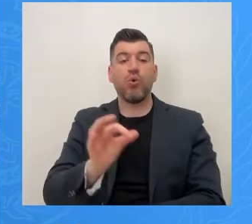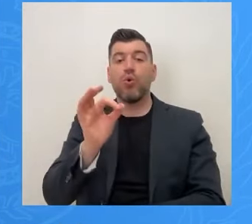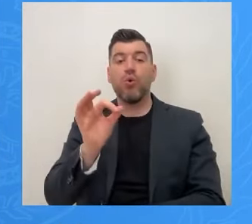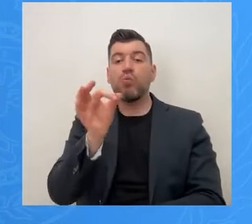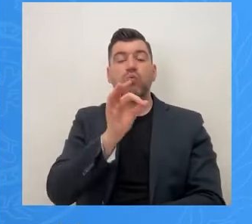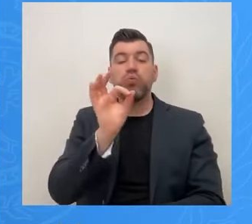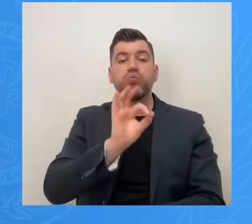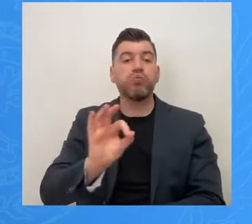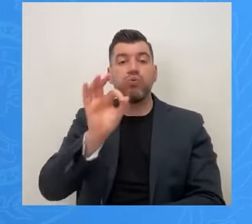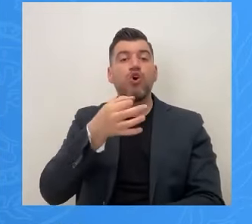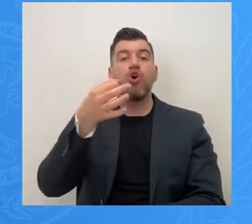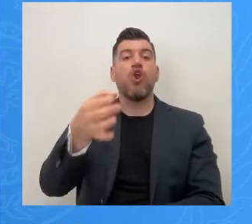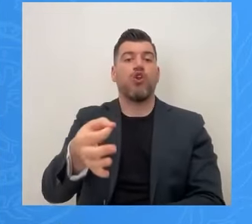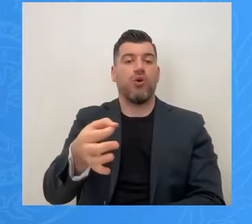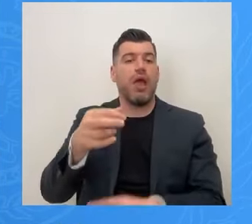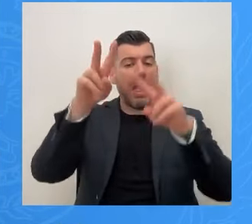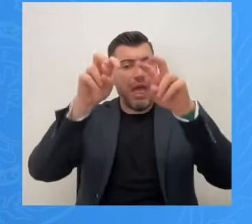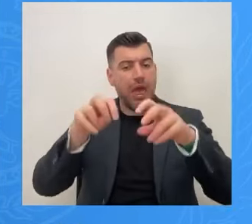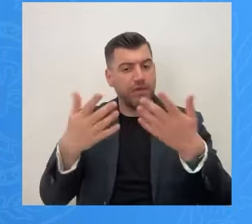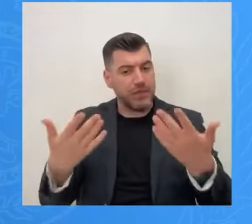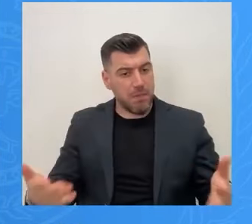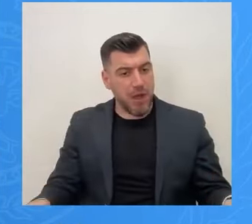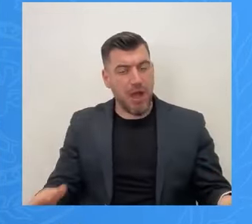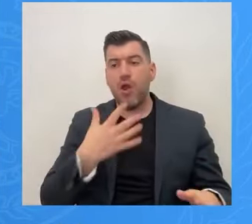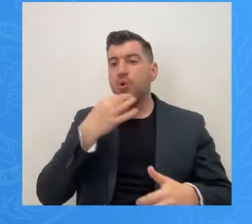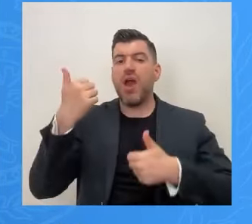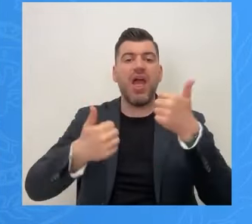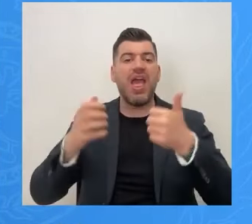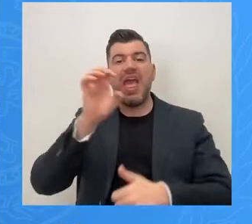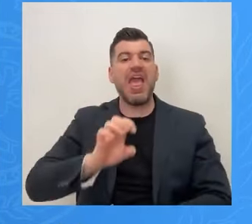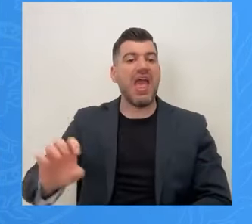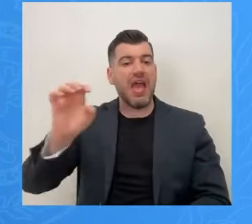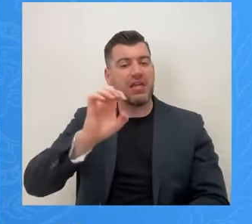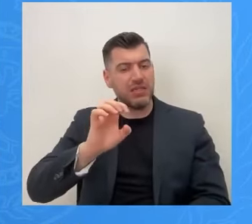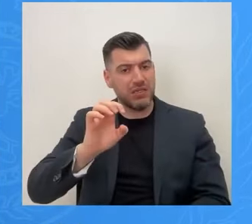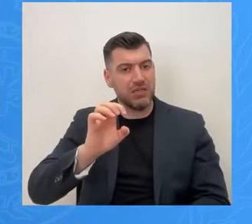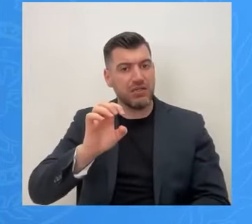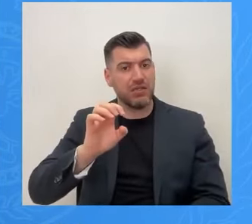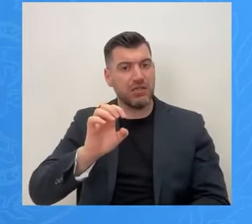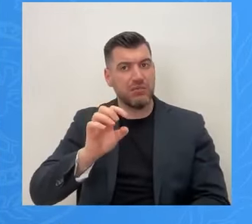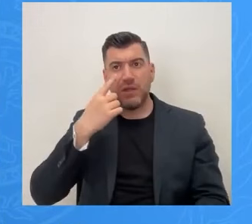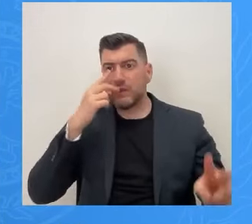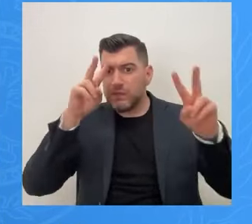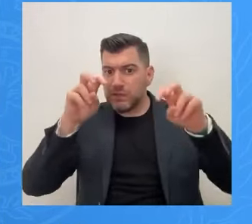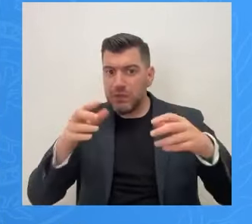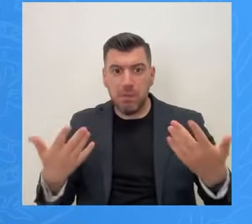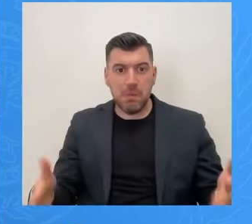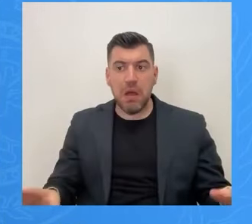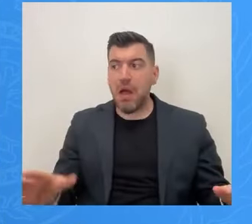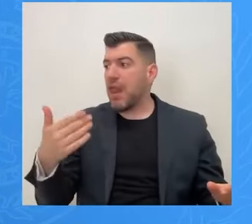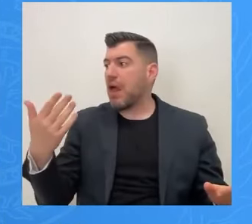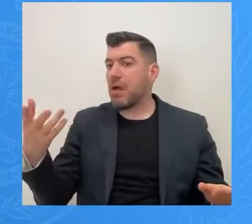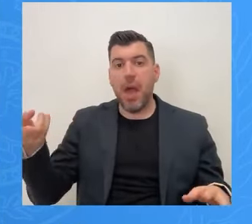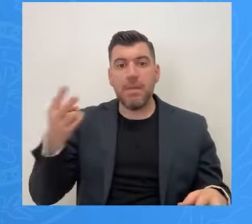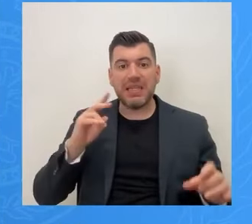Μελέτες έχουν γίνει, είχε μπει στο ΕΣΠΑ. Έχει γίνει ολόκληρη ιστορία. Δεν έχει απαντήσει κανένας τα προηγούμενα χρόνια τι έγινε αυτή η ιστορία και γιατί δεν έγινε